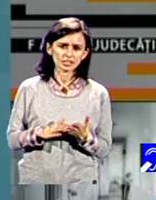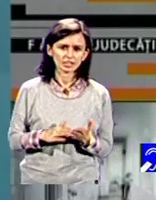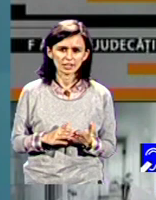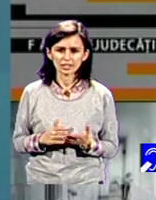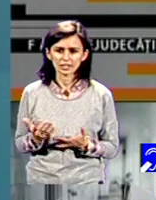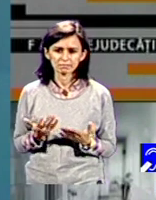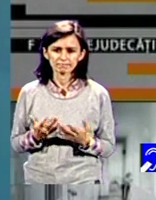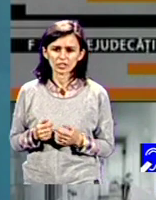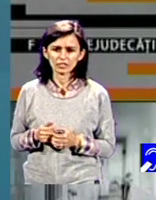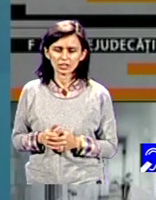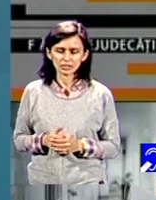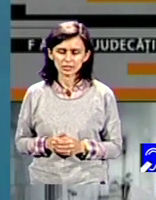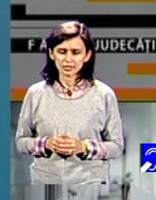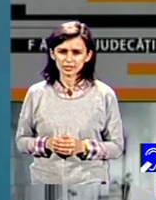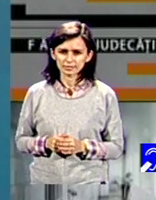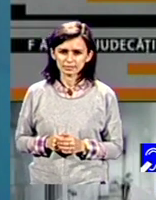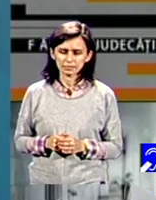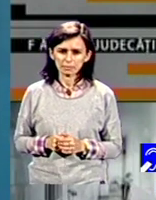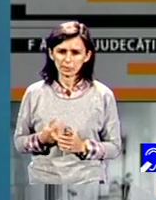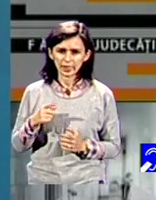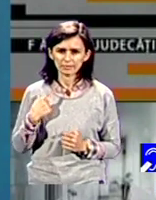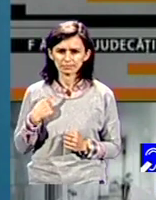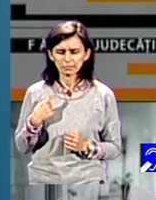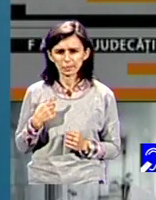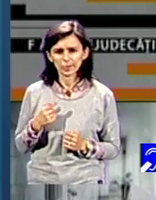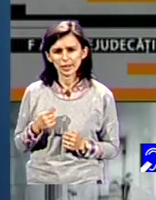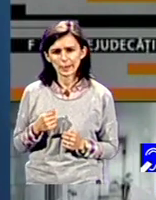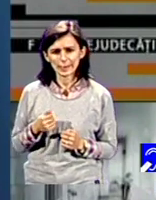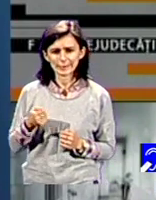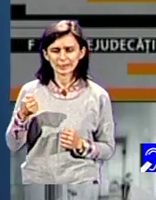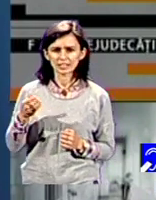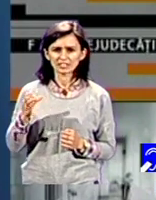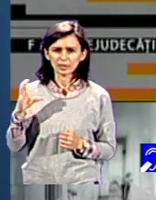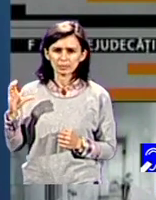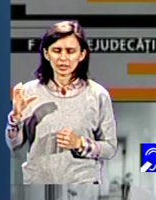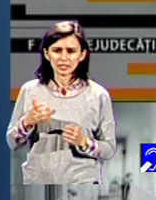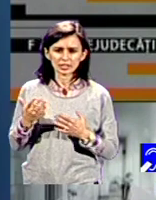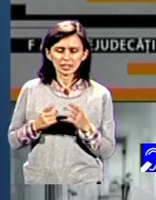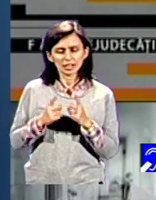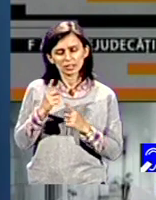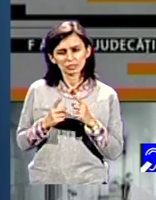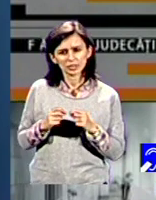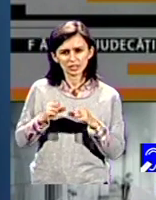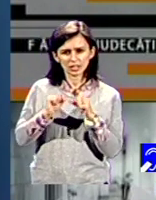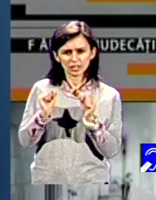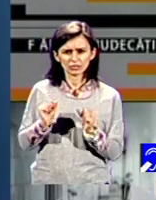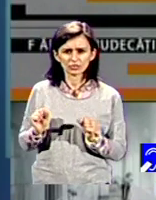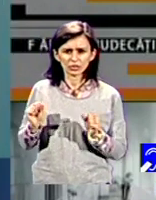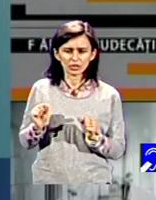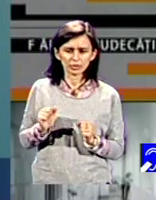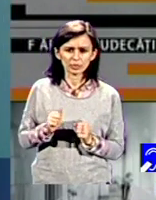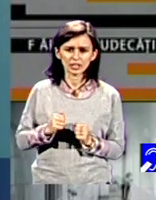la nivel Teoretic se pare ca este un alfabet tactil in care anumite figuri geometrice sunt